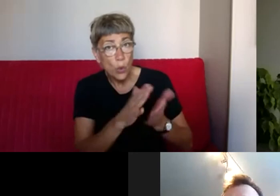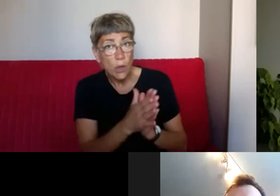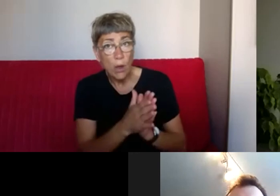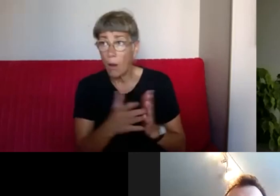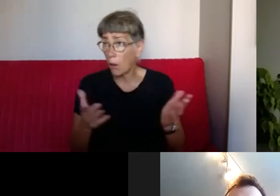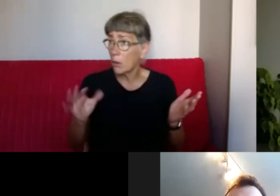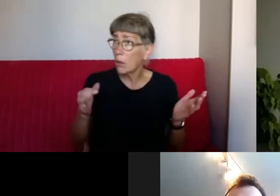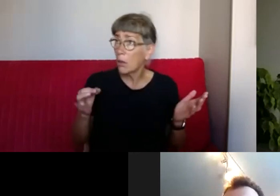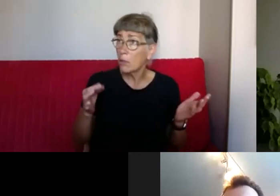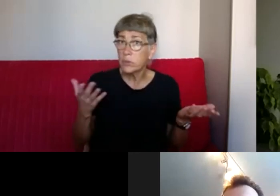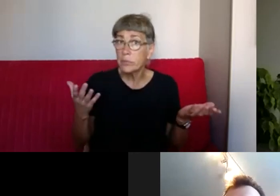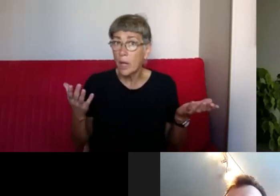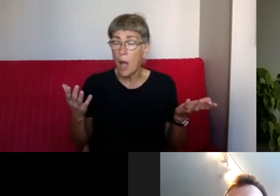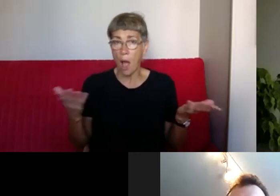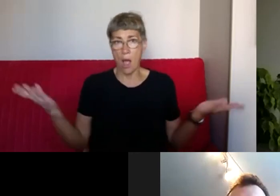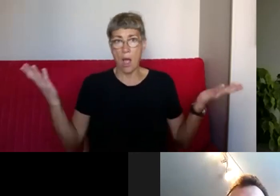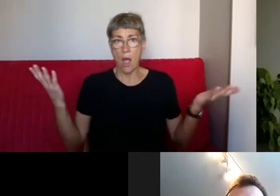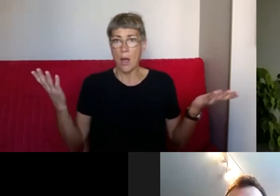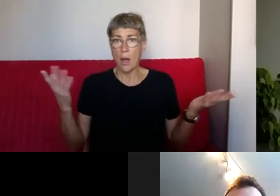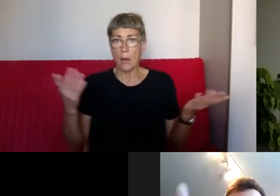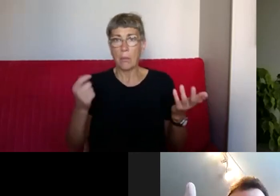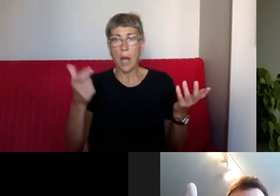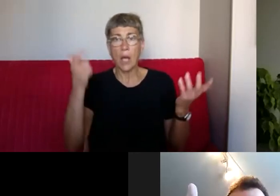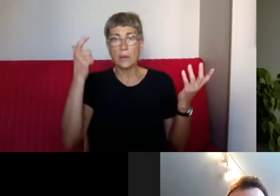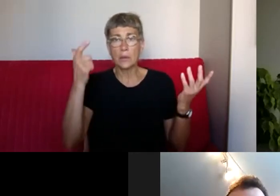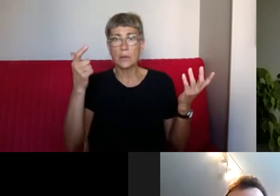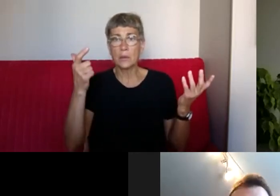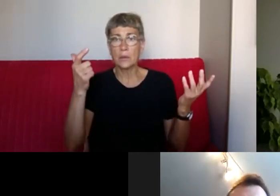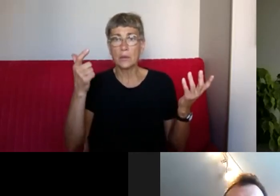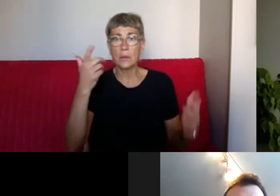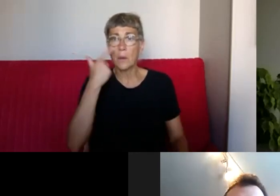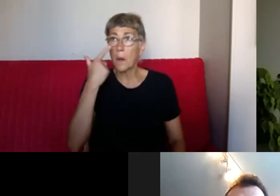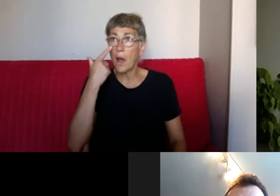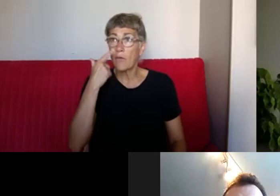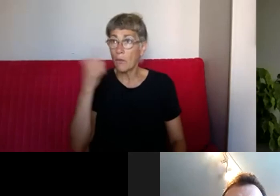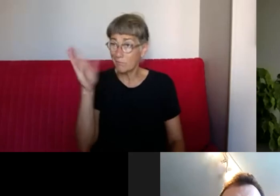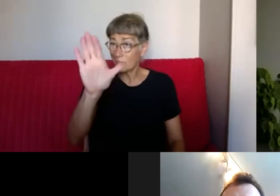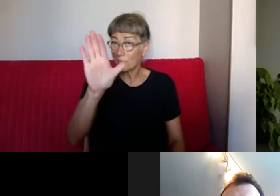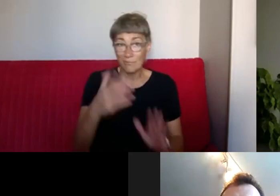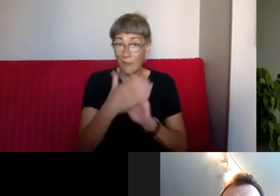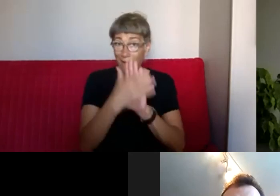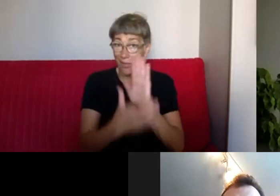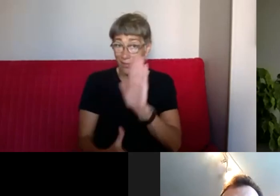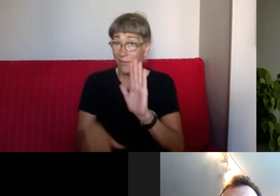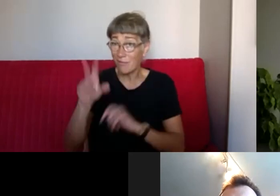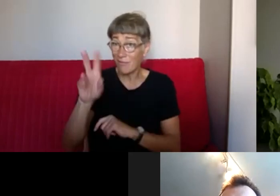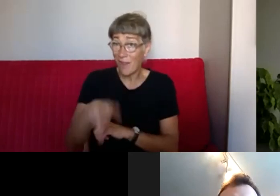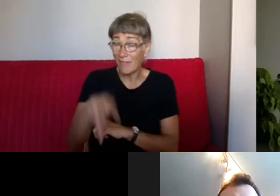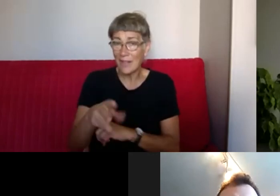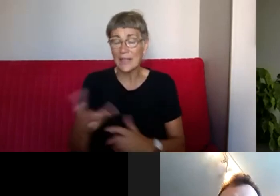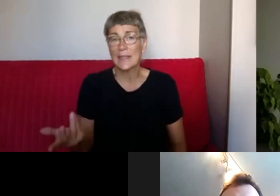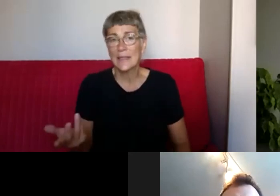vraiment… limite, on pourrait le dire, faites voir, regardez ma carte, vous ne me croyez pas, mais si, c'est vrai. Donc, du